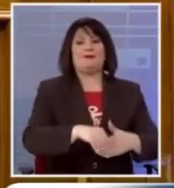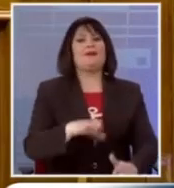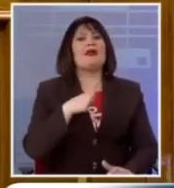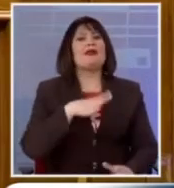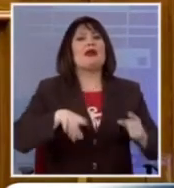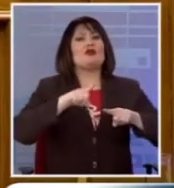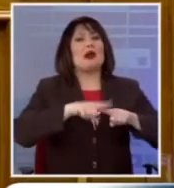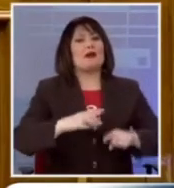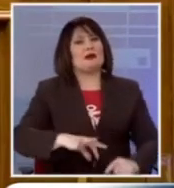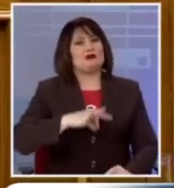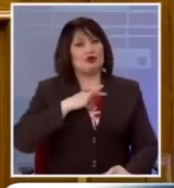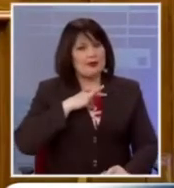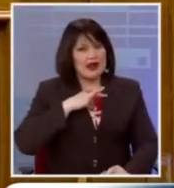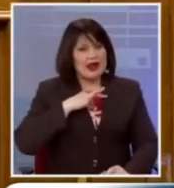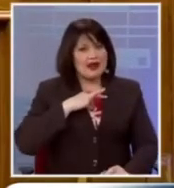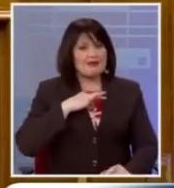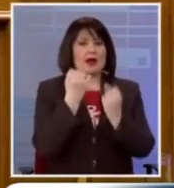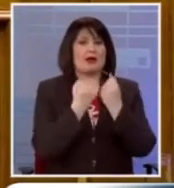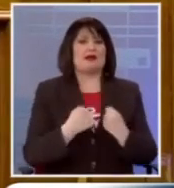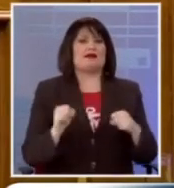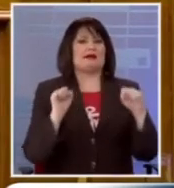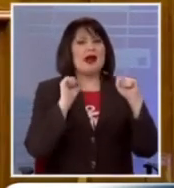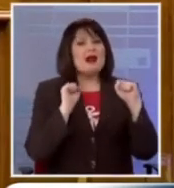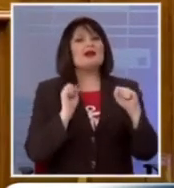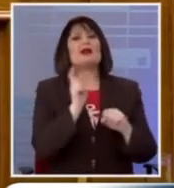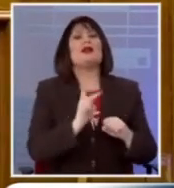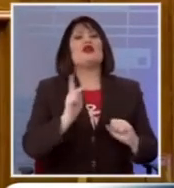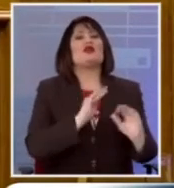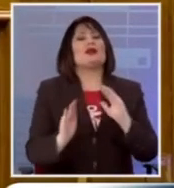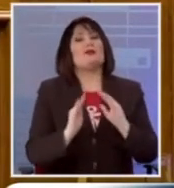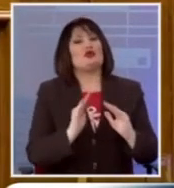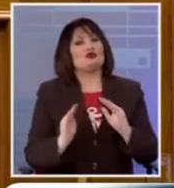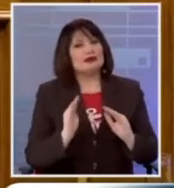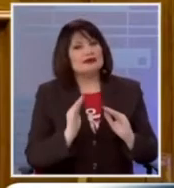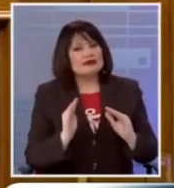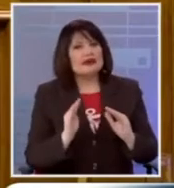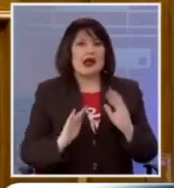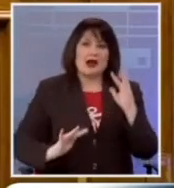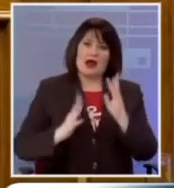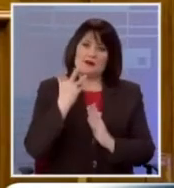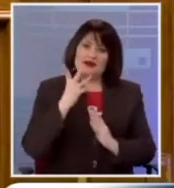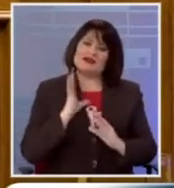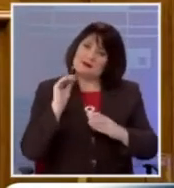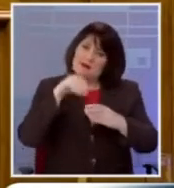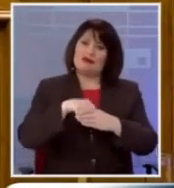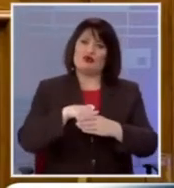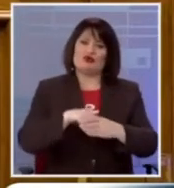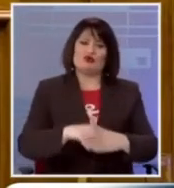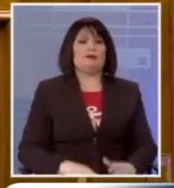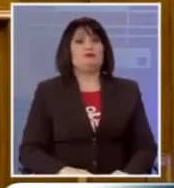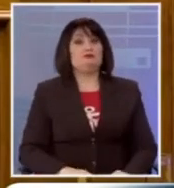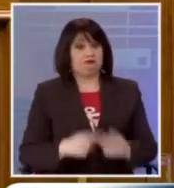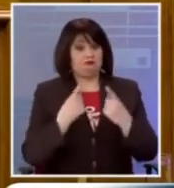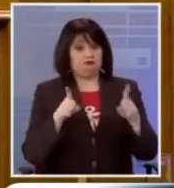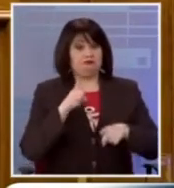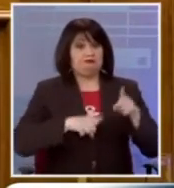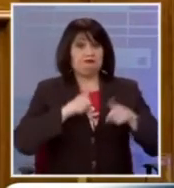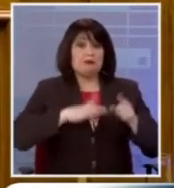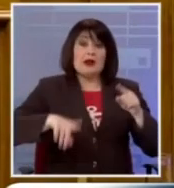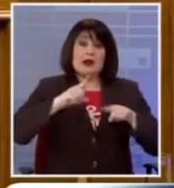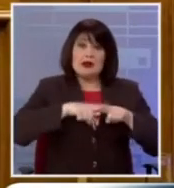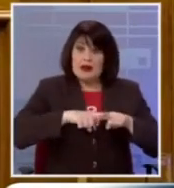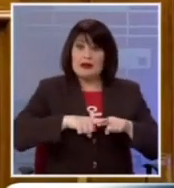Ελλάδα της αξιοπρέπειας, της ανεξαρτησίας, της κοινωνικής προστασίας, της ανάπτυξης. Το περίεργο είναι ότι ορισμένοι στην Ελλάδα